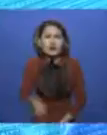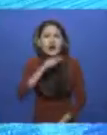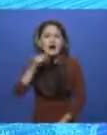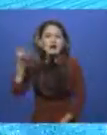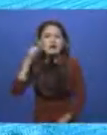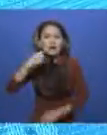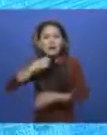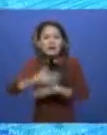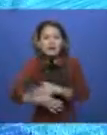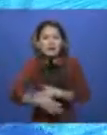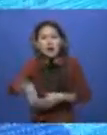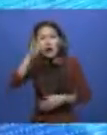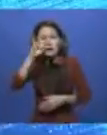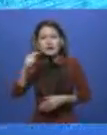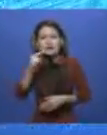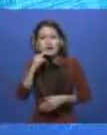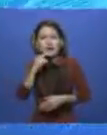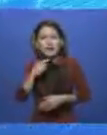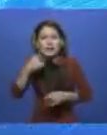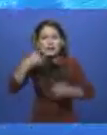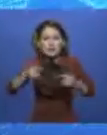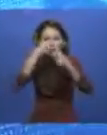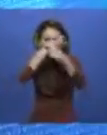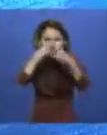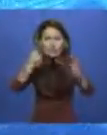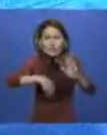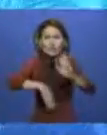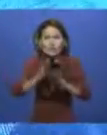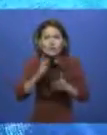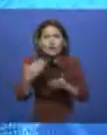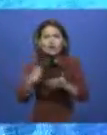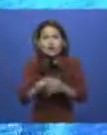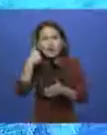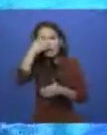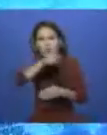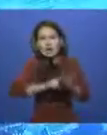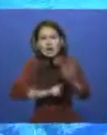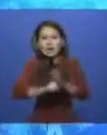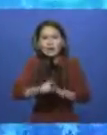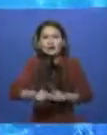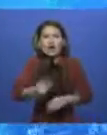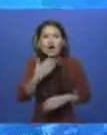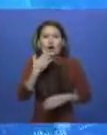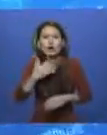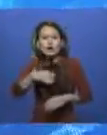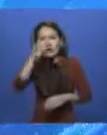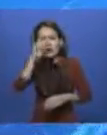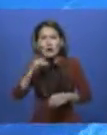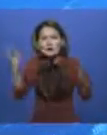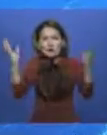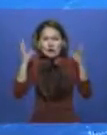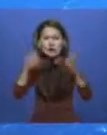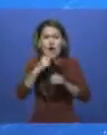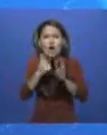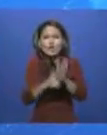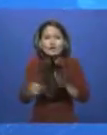Қытай астанасы Бейжіңдегі қазақ тілді ақпарат құралдары күшейе бастады. Жаңа жылдан бастап орталық ұлттар радиосындағы қазақ бөлімі 18 сағат